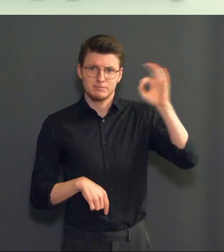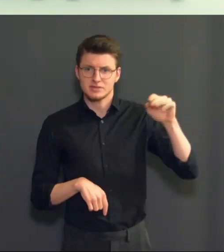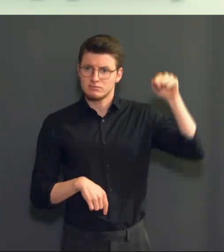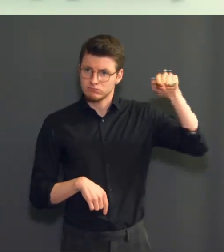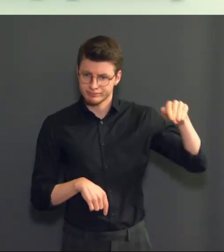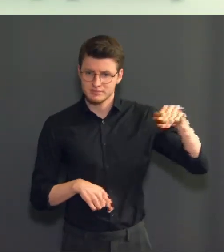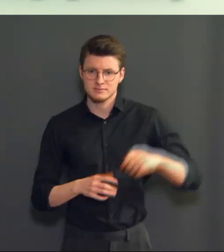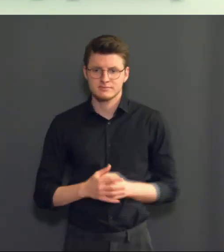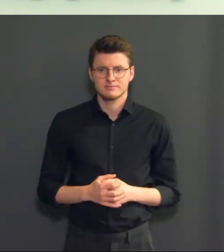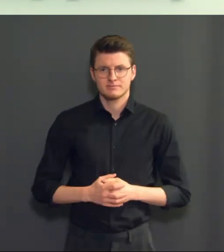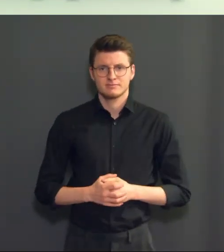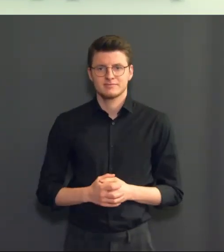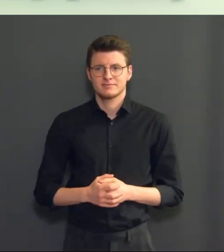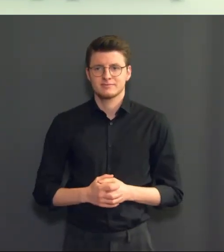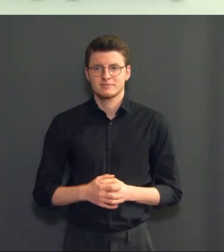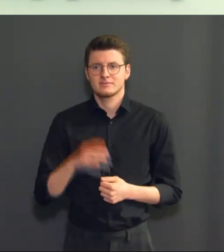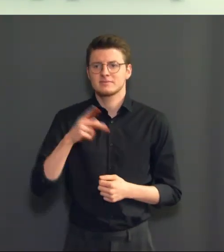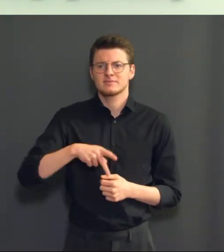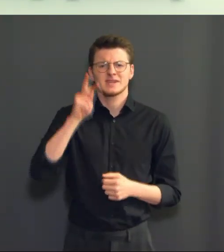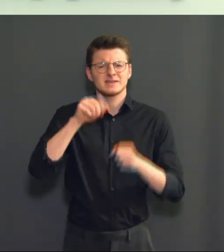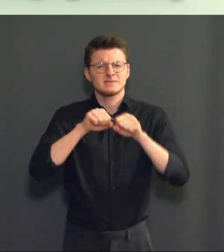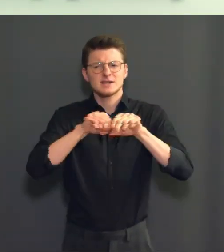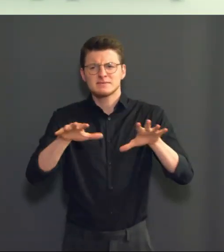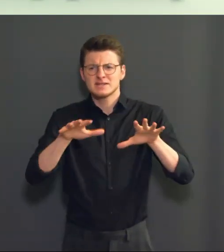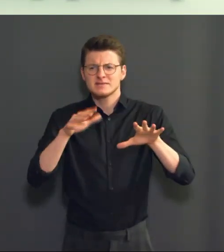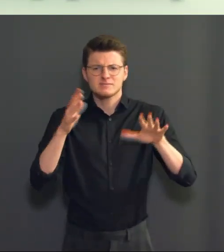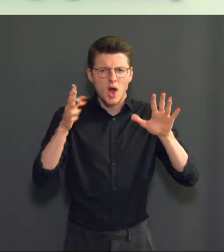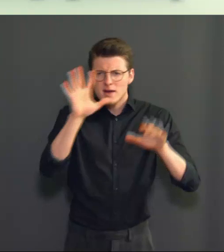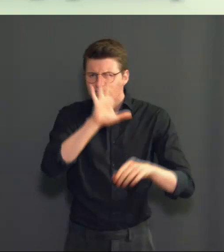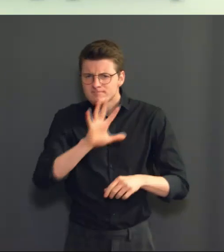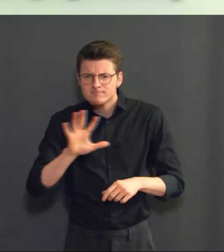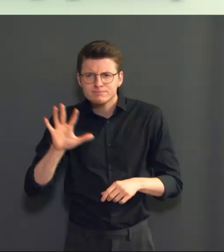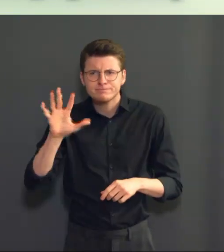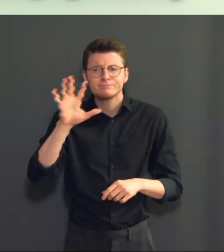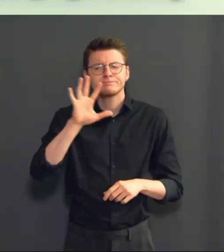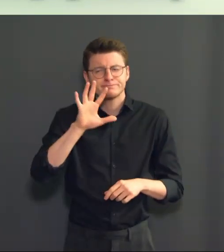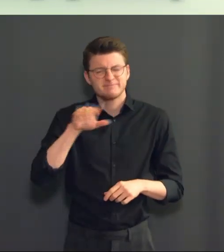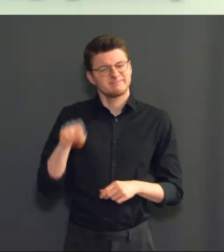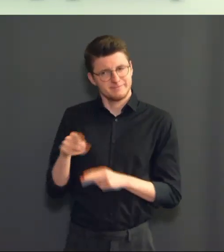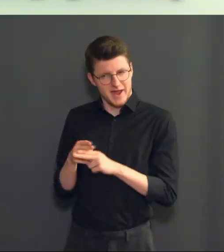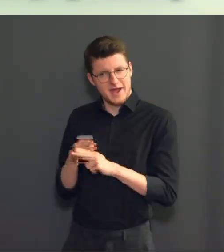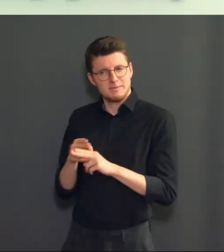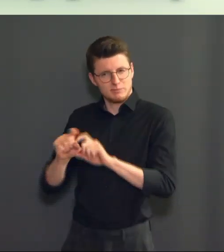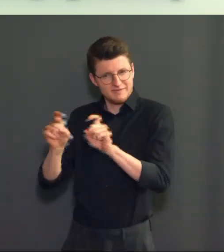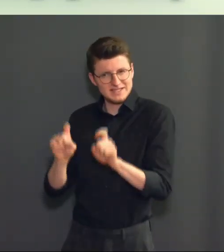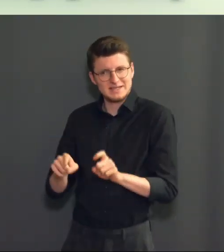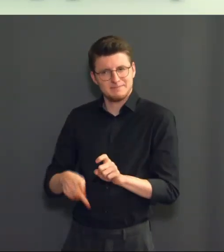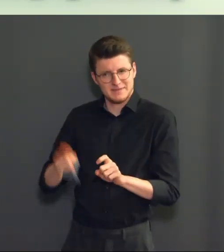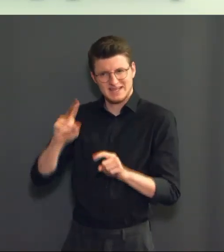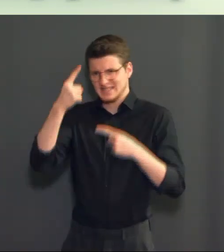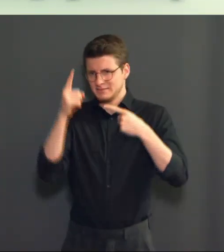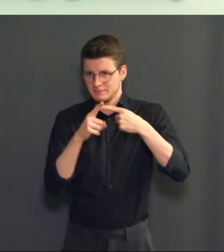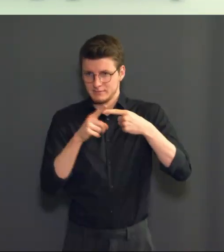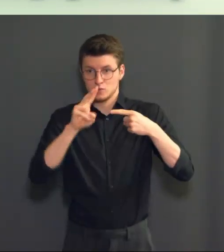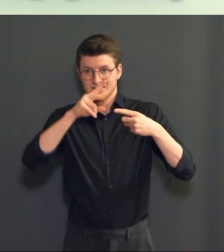De hoogste besmettingsgraad of incidentie zien we in de provincie Namen, op de voet gevolgd door de